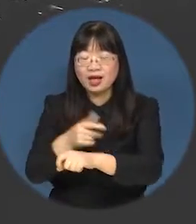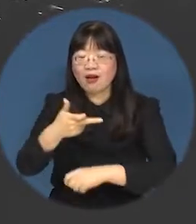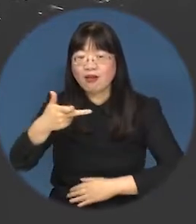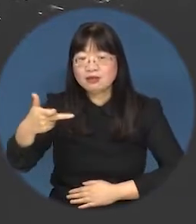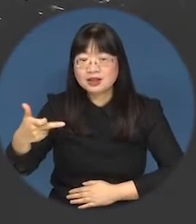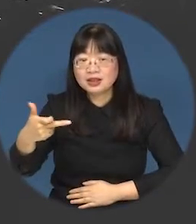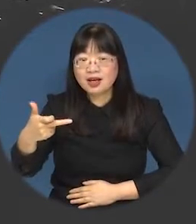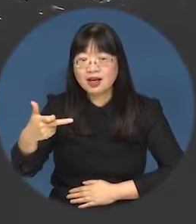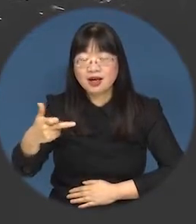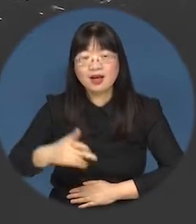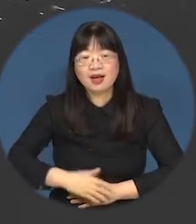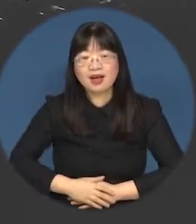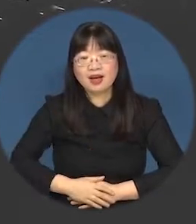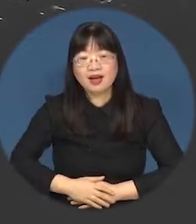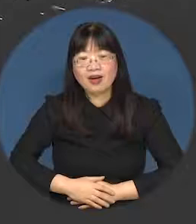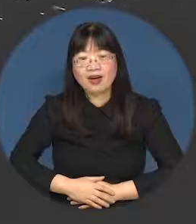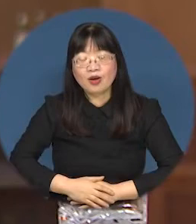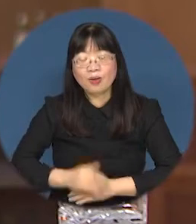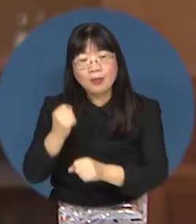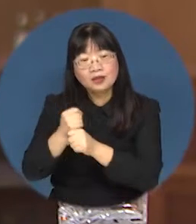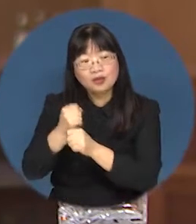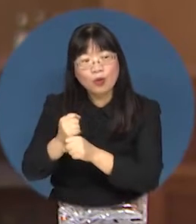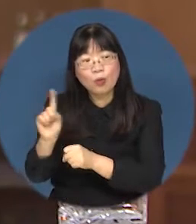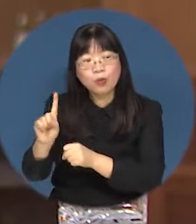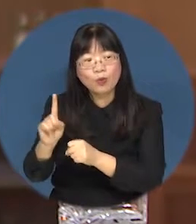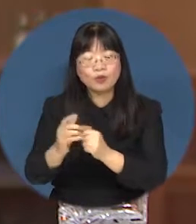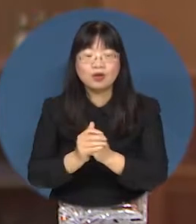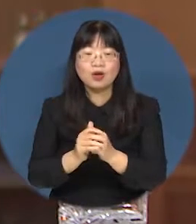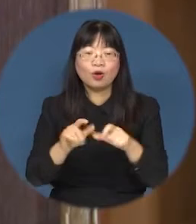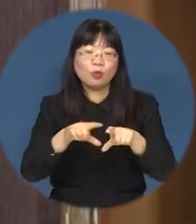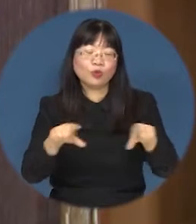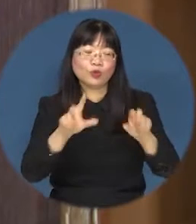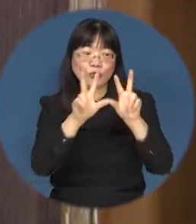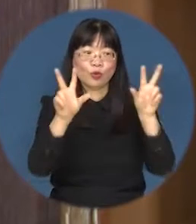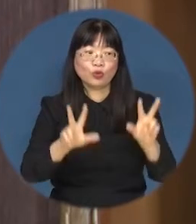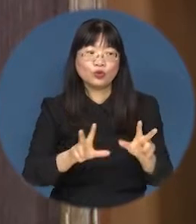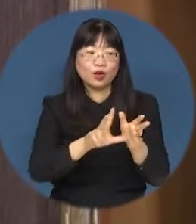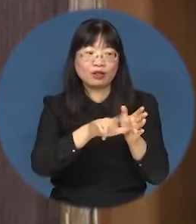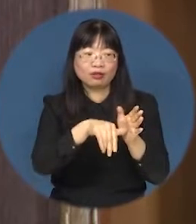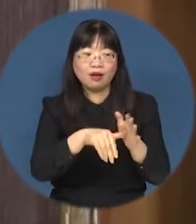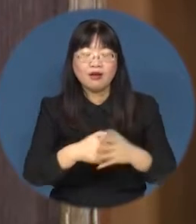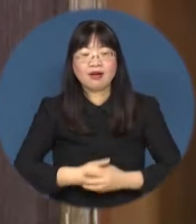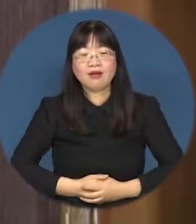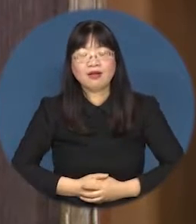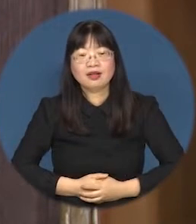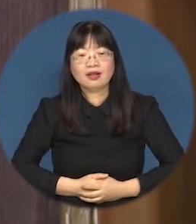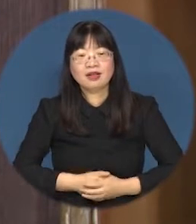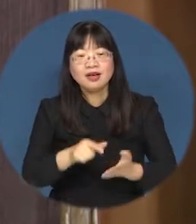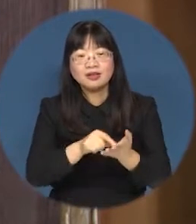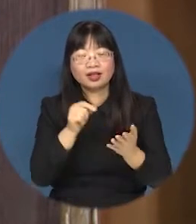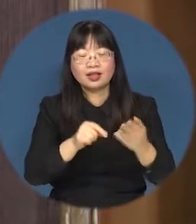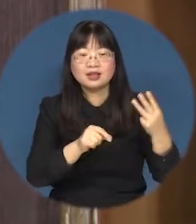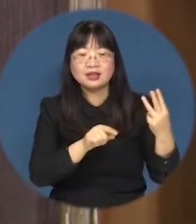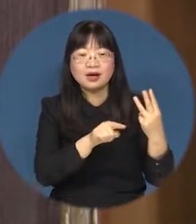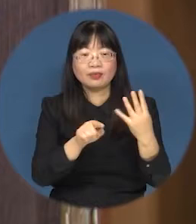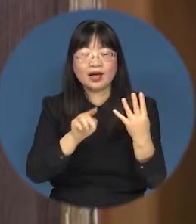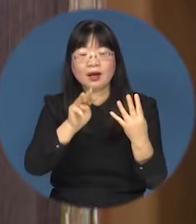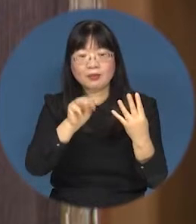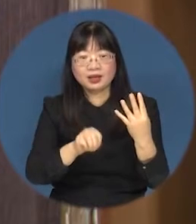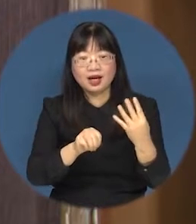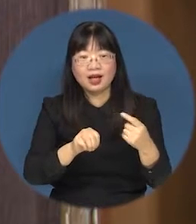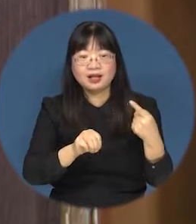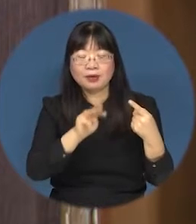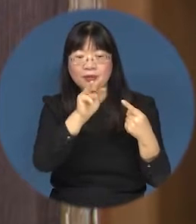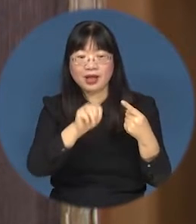크게 인화를 한 겁니까? 어떻게 된 거예요? 아, 평소 전시할 적에는 대개 한 3, 4m,